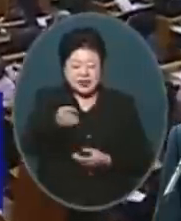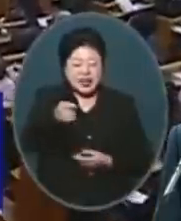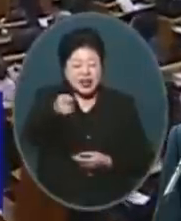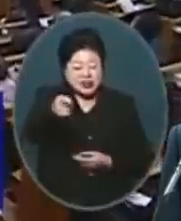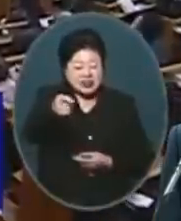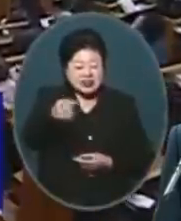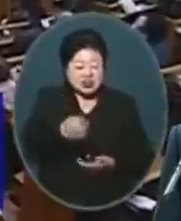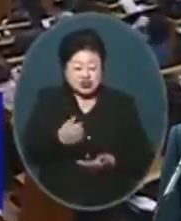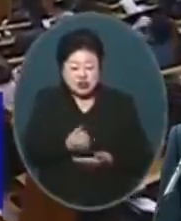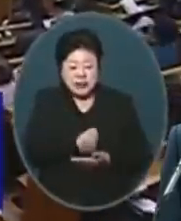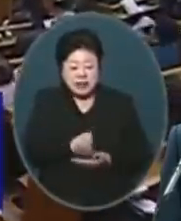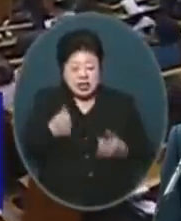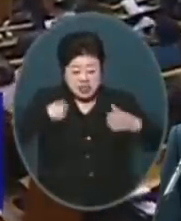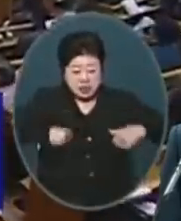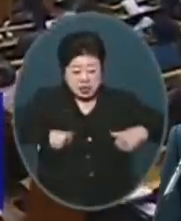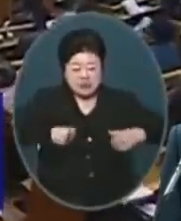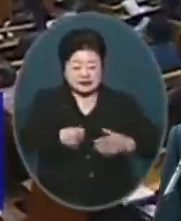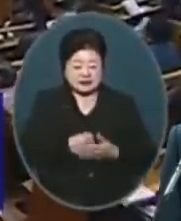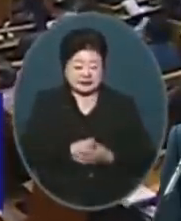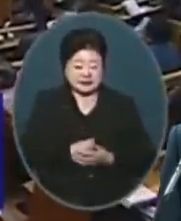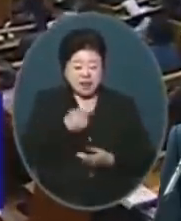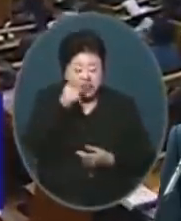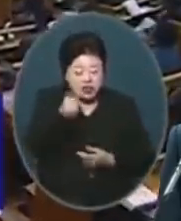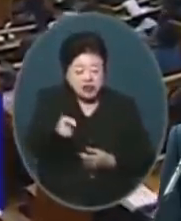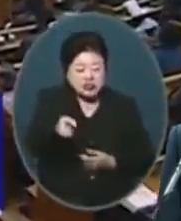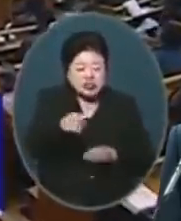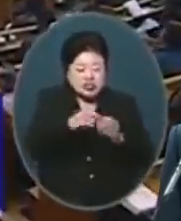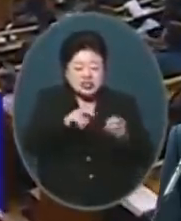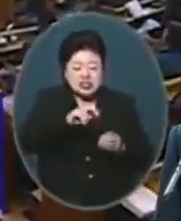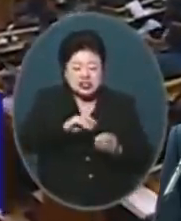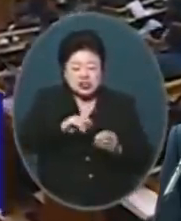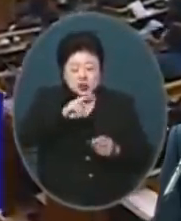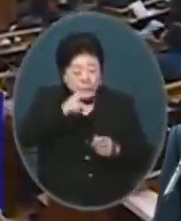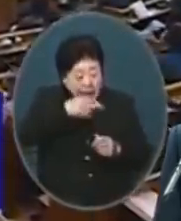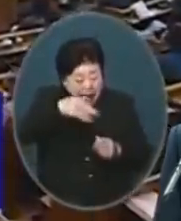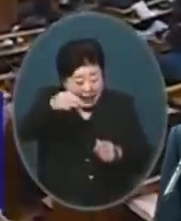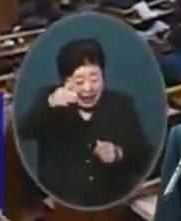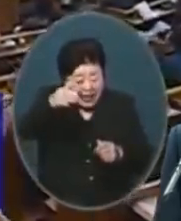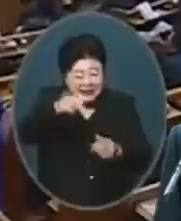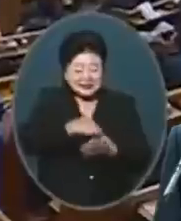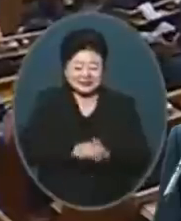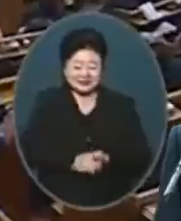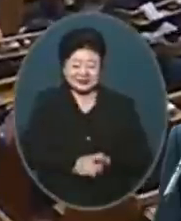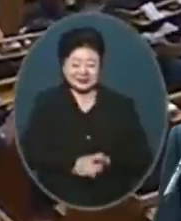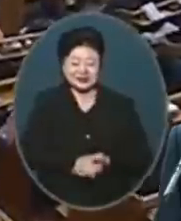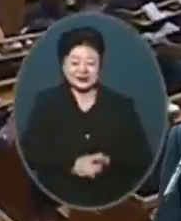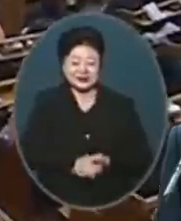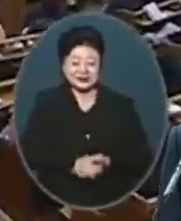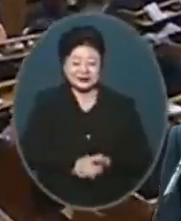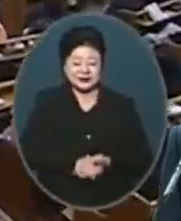취함을 입었습니다. 너는 흙이니 흙으로 돌아갈지라.